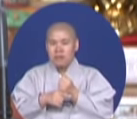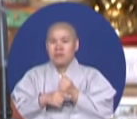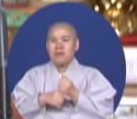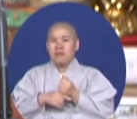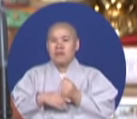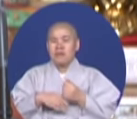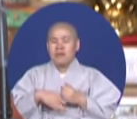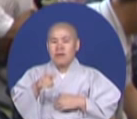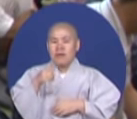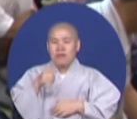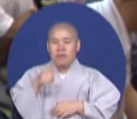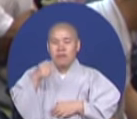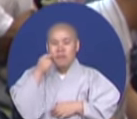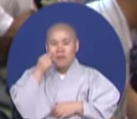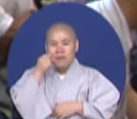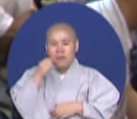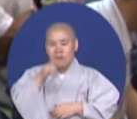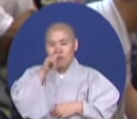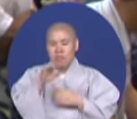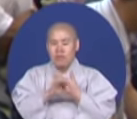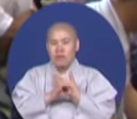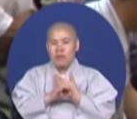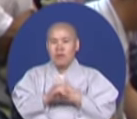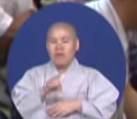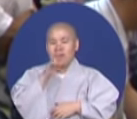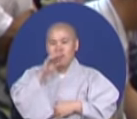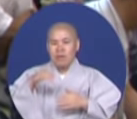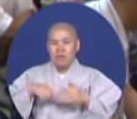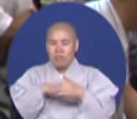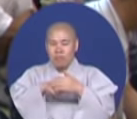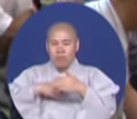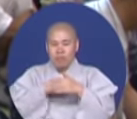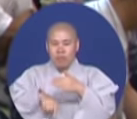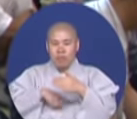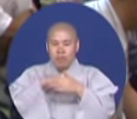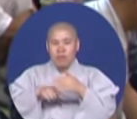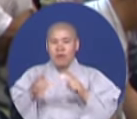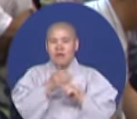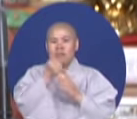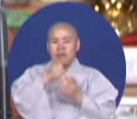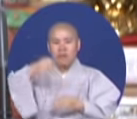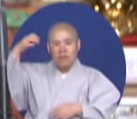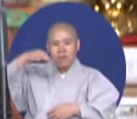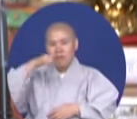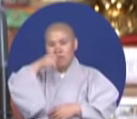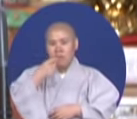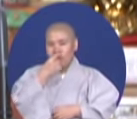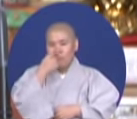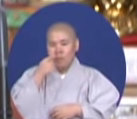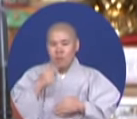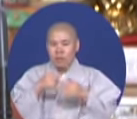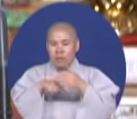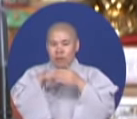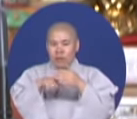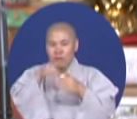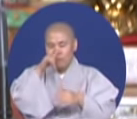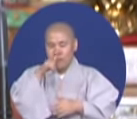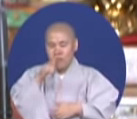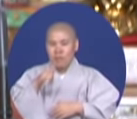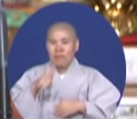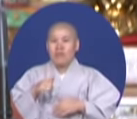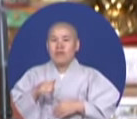데가 있으면. 그러니까 오장육부 속에도 부처님 광명 다 있고 콧구멍 안에도 다 있고